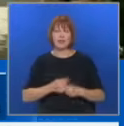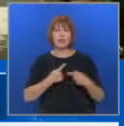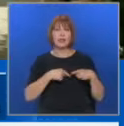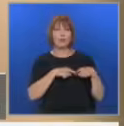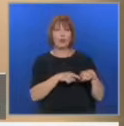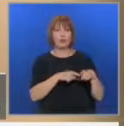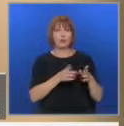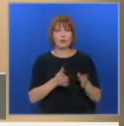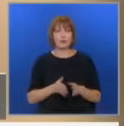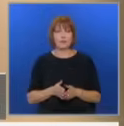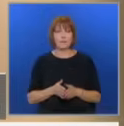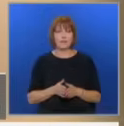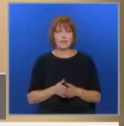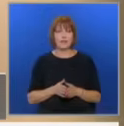прокуратурата.